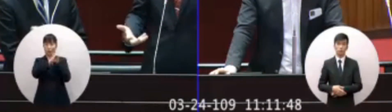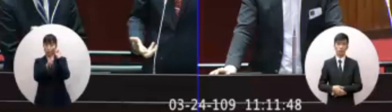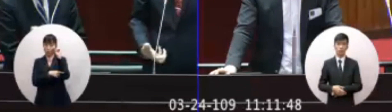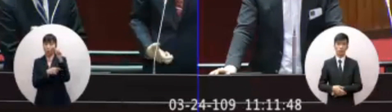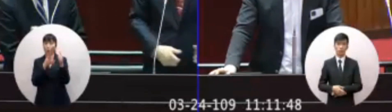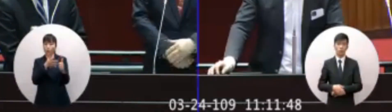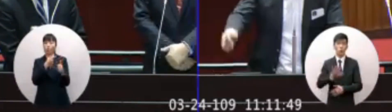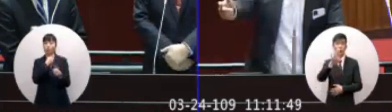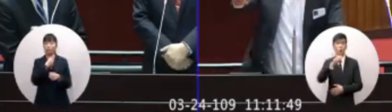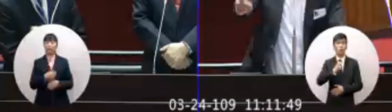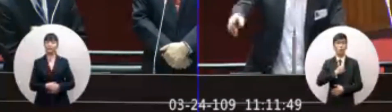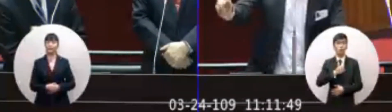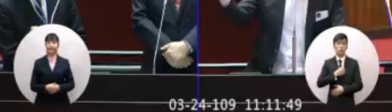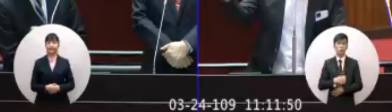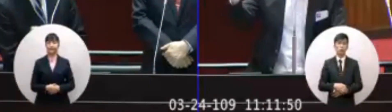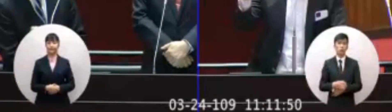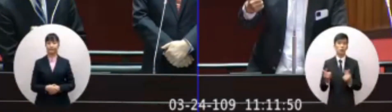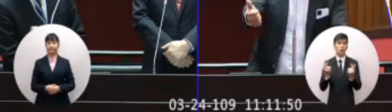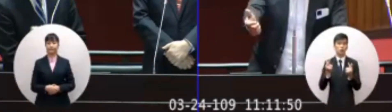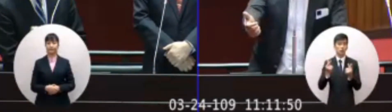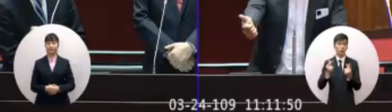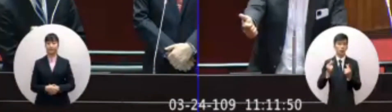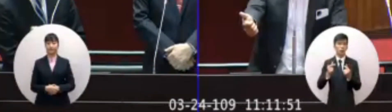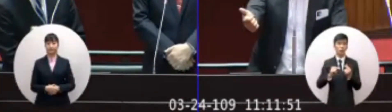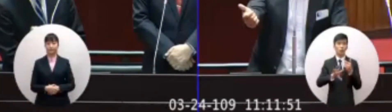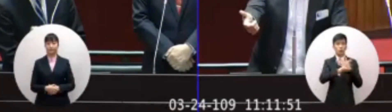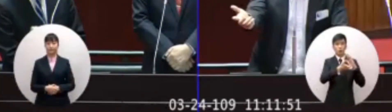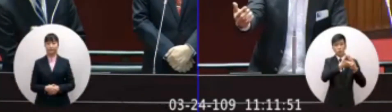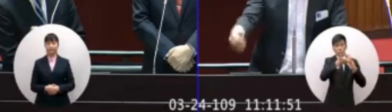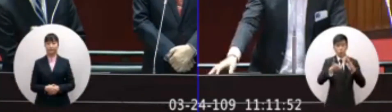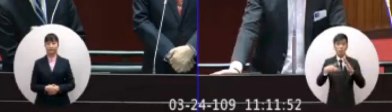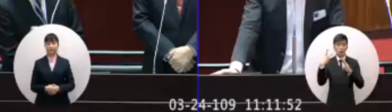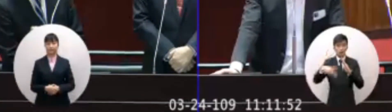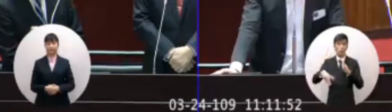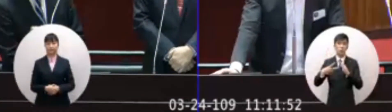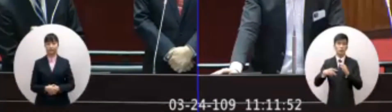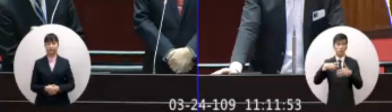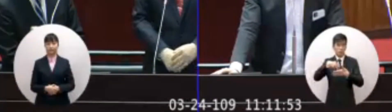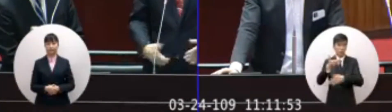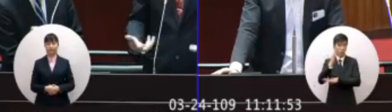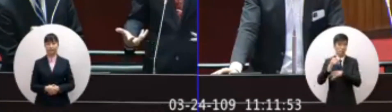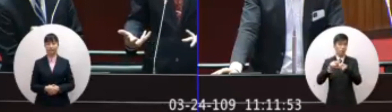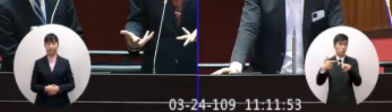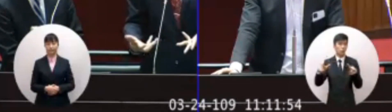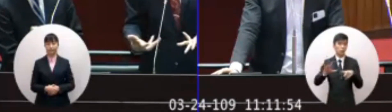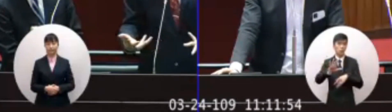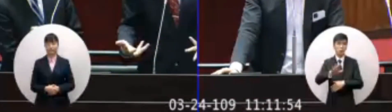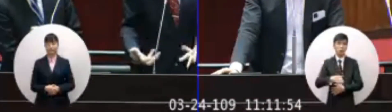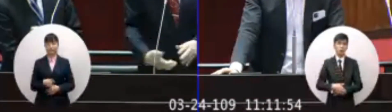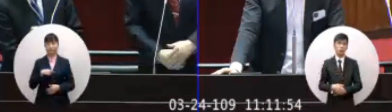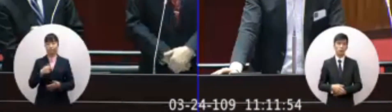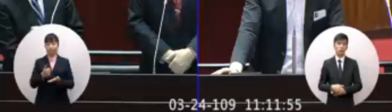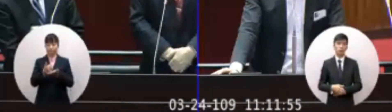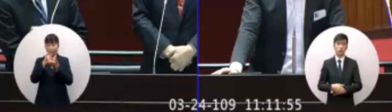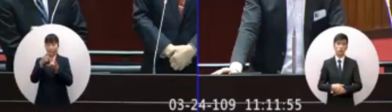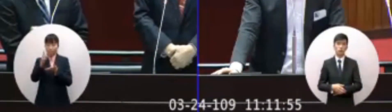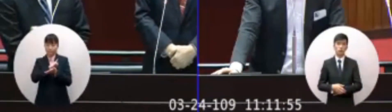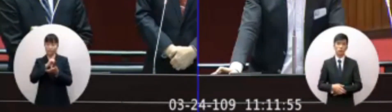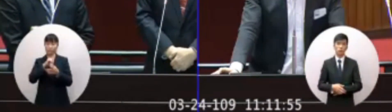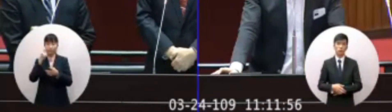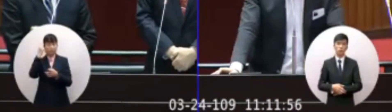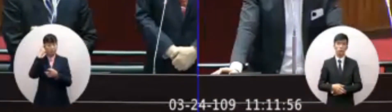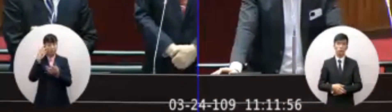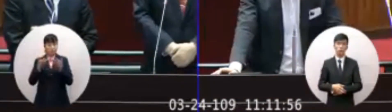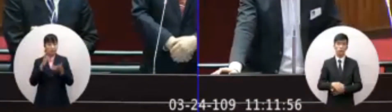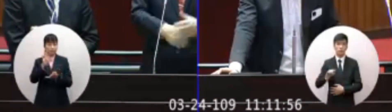程序 哈。有啦，我知影，包括移民嘛来争的啊，系啊，移民的、两岸的，方向啦。 我尊重为这个委员的这